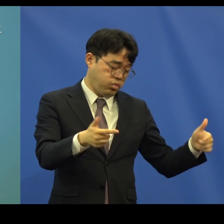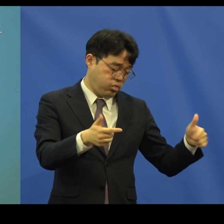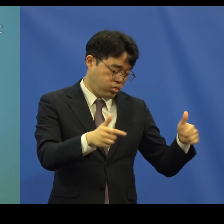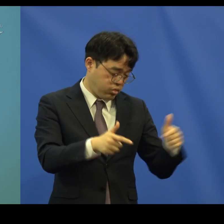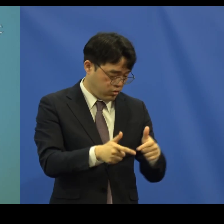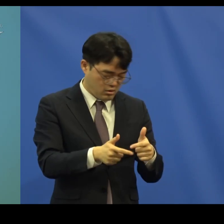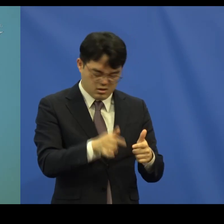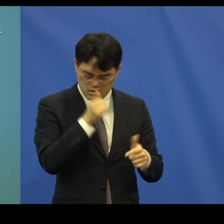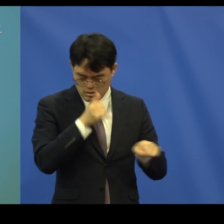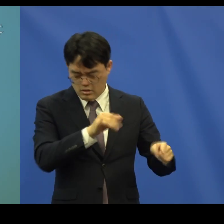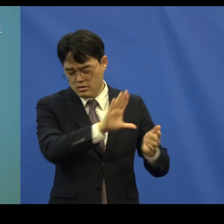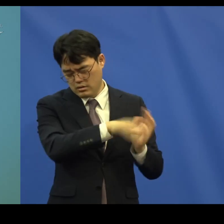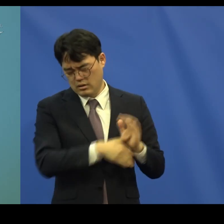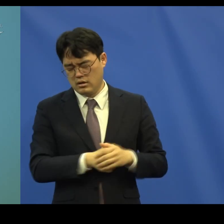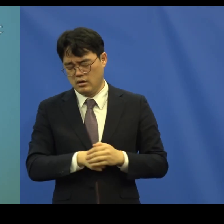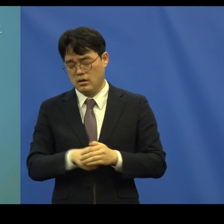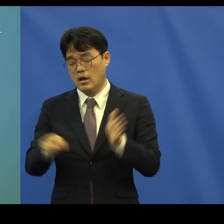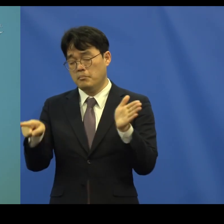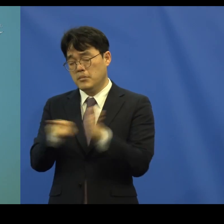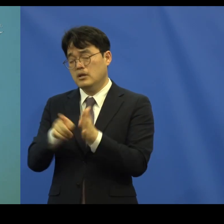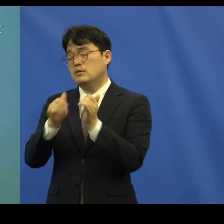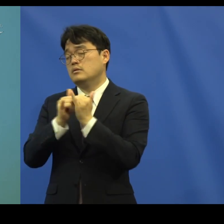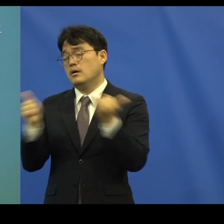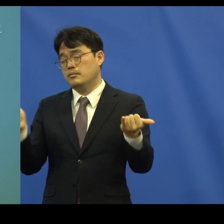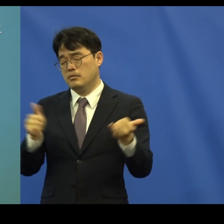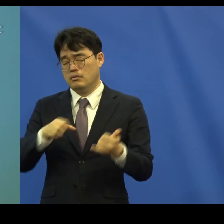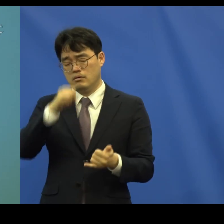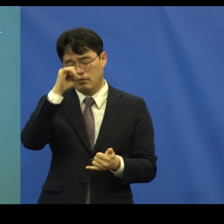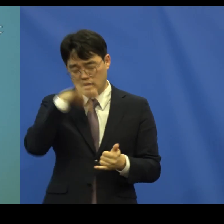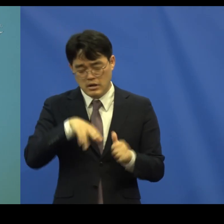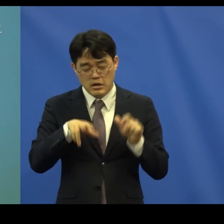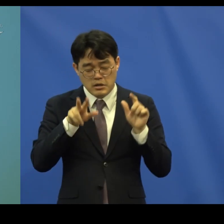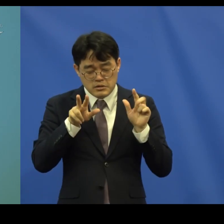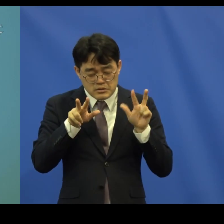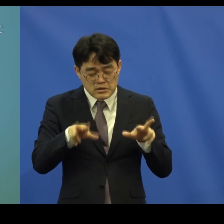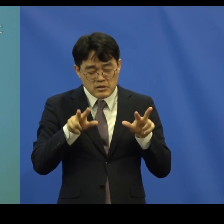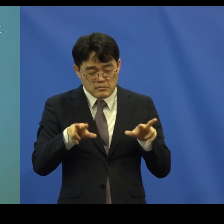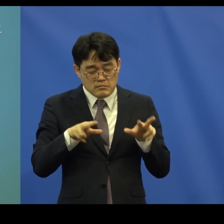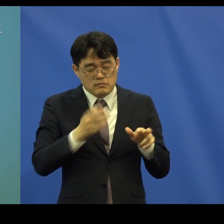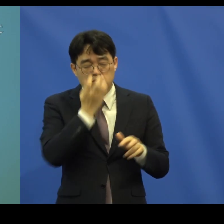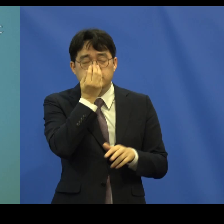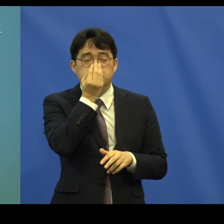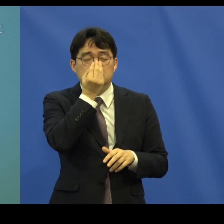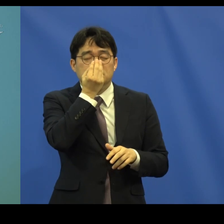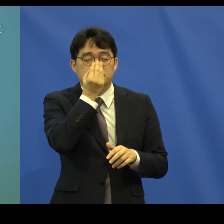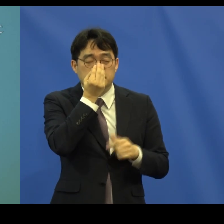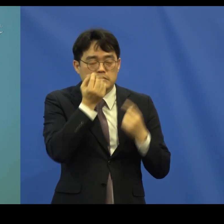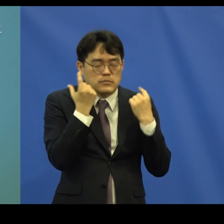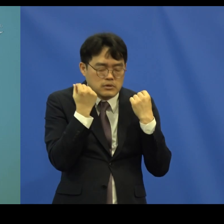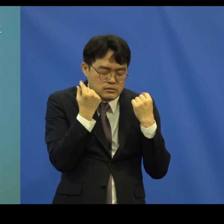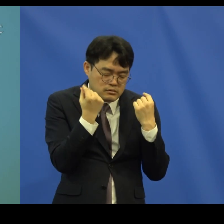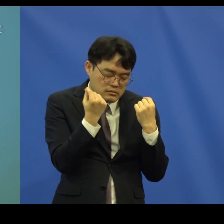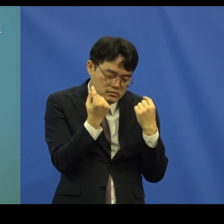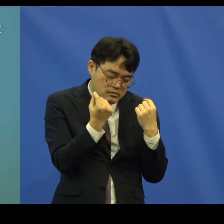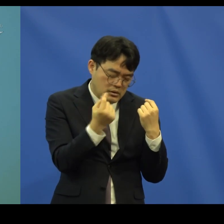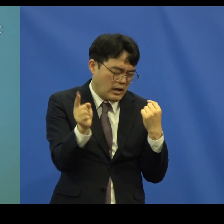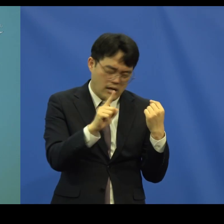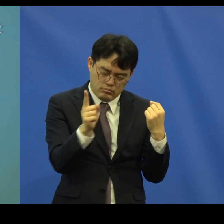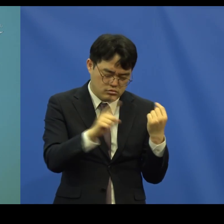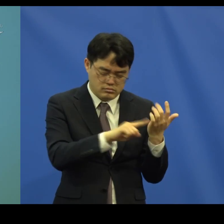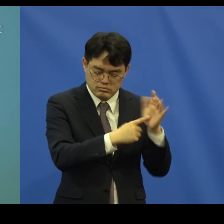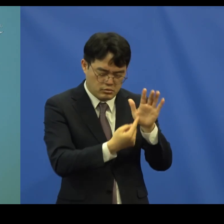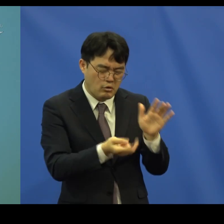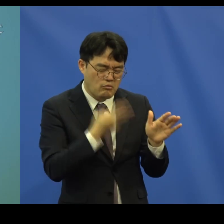신자들도 겨우 명맥만 유지하고 아무런 능력이 없는,